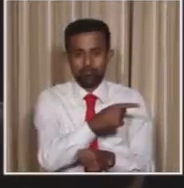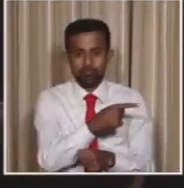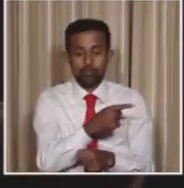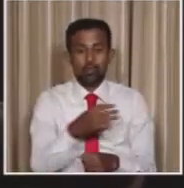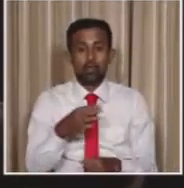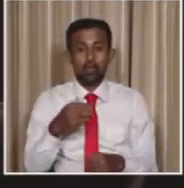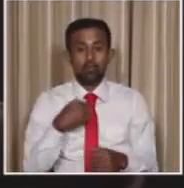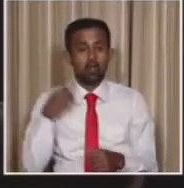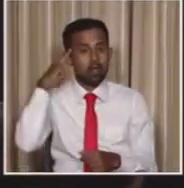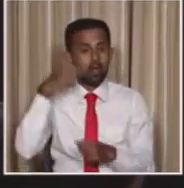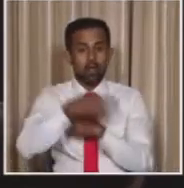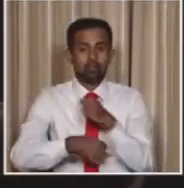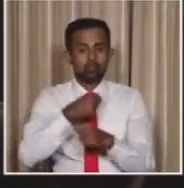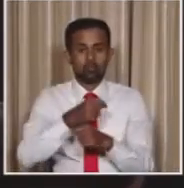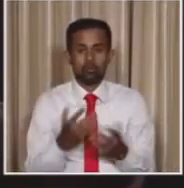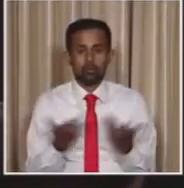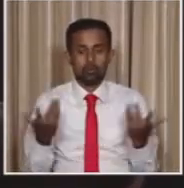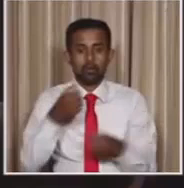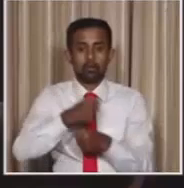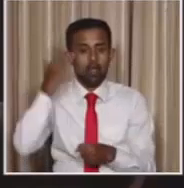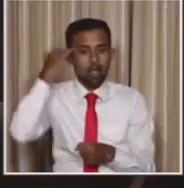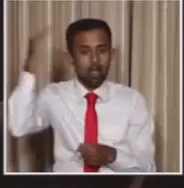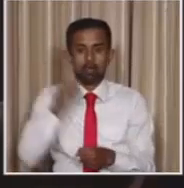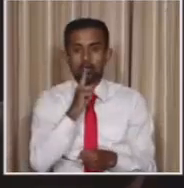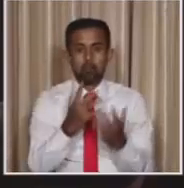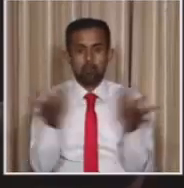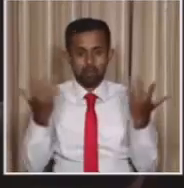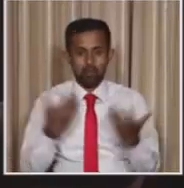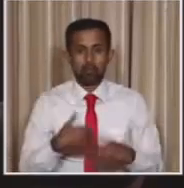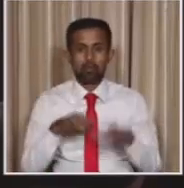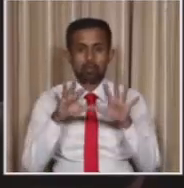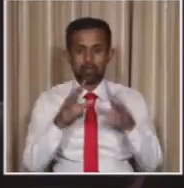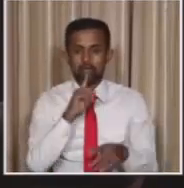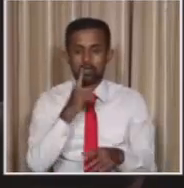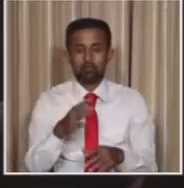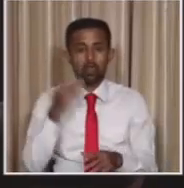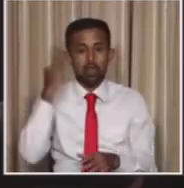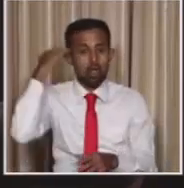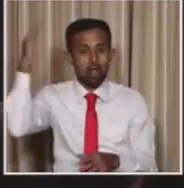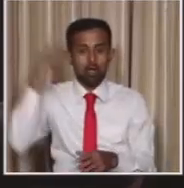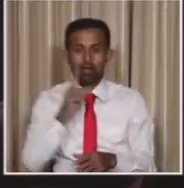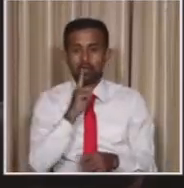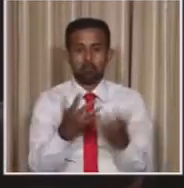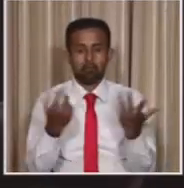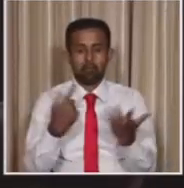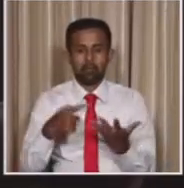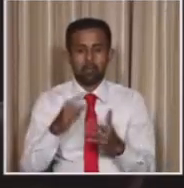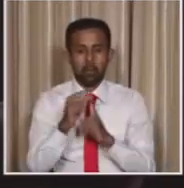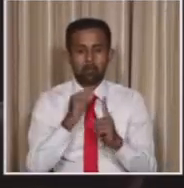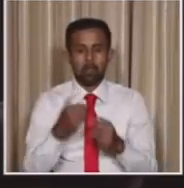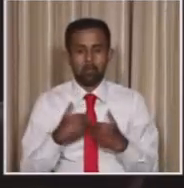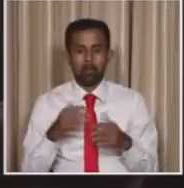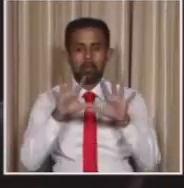අපි රතු නූල් බැඳ නැතුවට ඥානක්කට කියන්න බැරි වෙච්ච ඒවා අපි කිව්වා. අපි ඥානක්කට කියන්න බැරි වෙච්ච ඒවා මේ පාර්ලිමේන්තුවේ